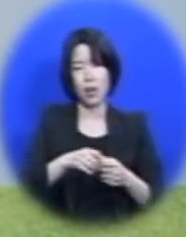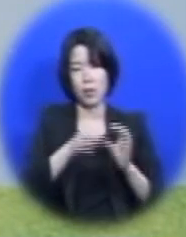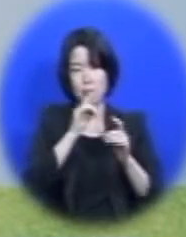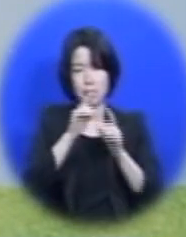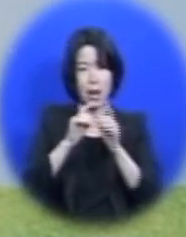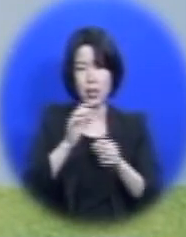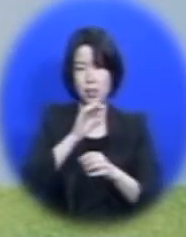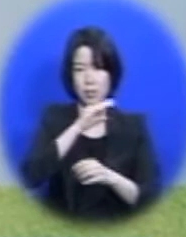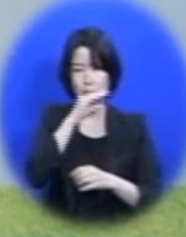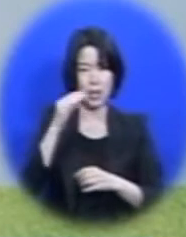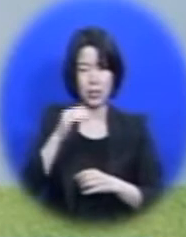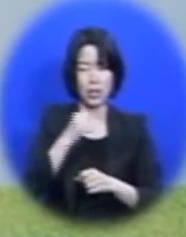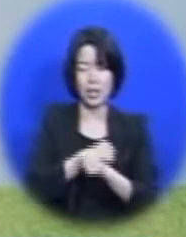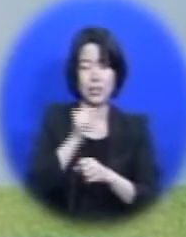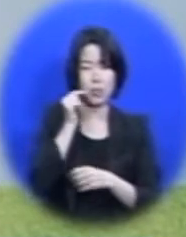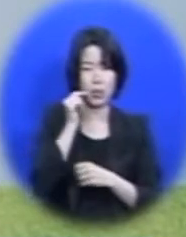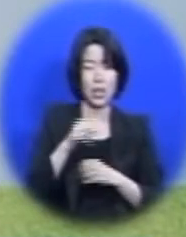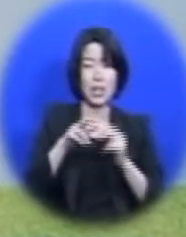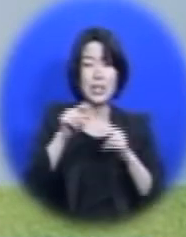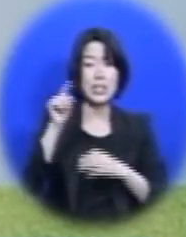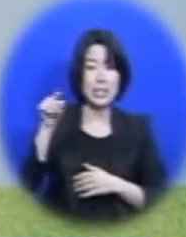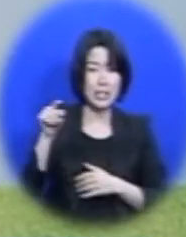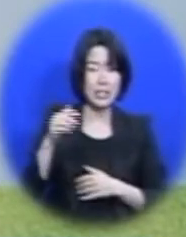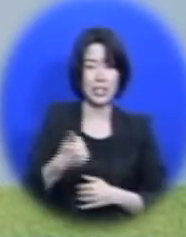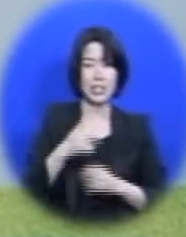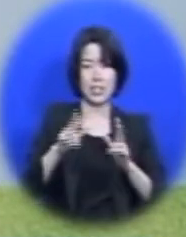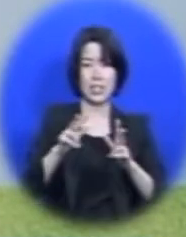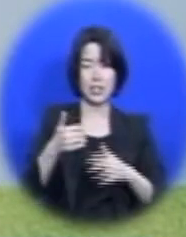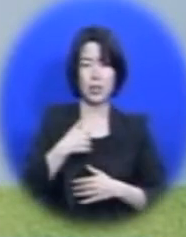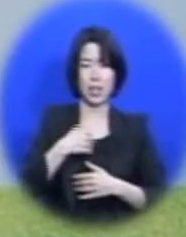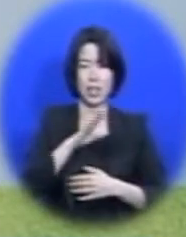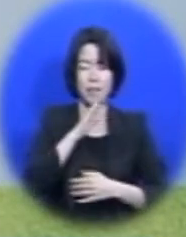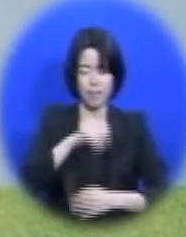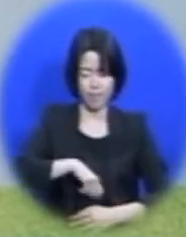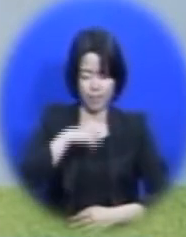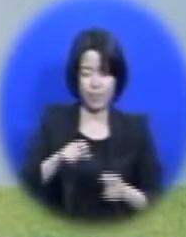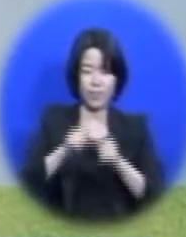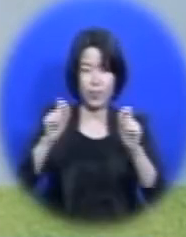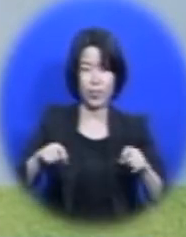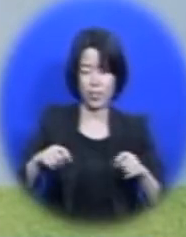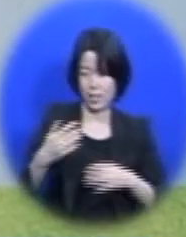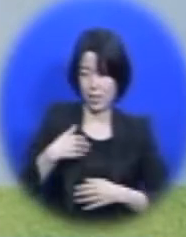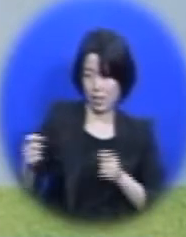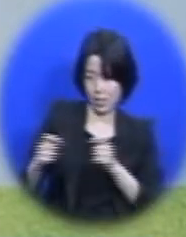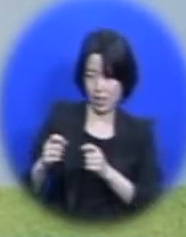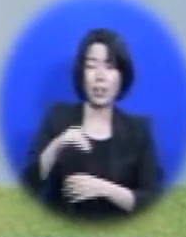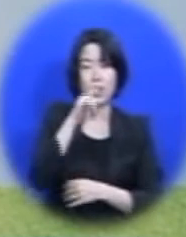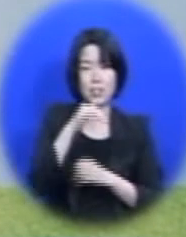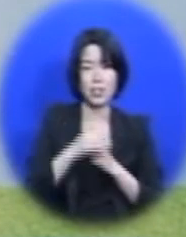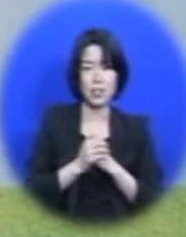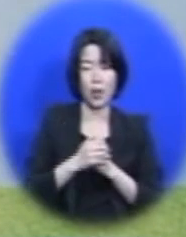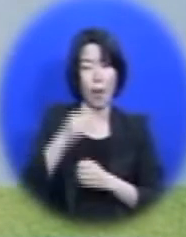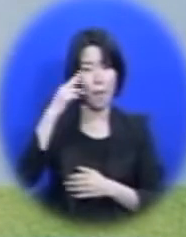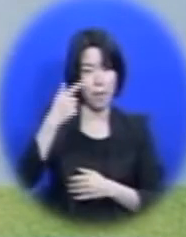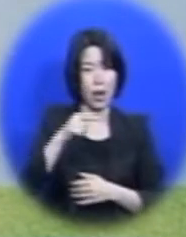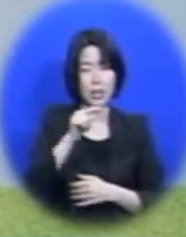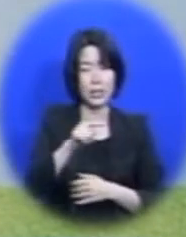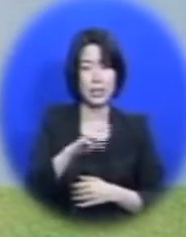못했다. 그는 지금 나의 가장 신실한 동역자로 내 곁에 와 있다. 바울은 그의